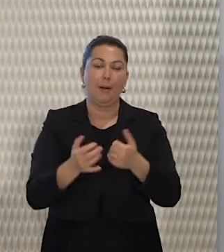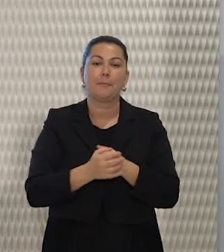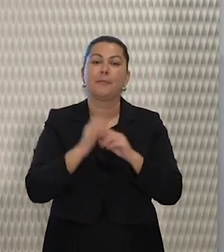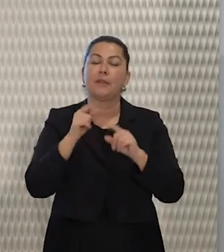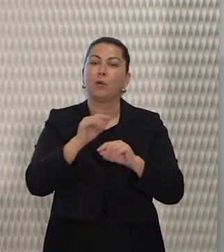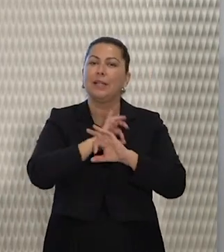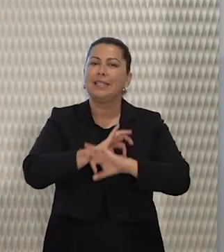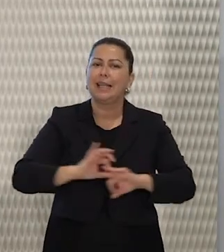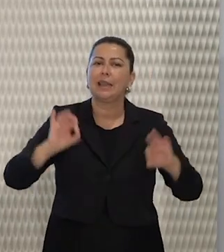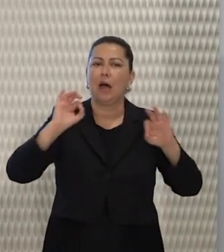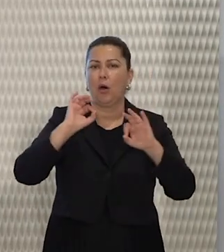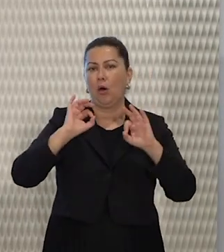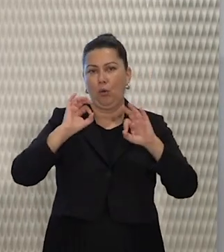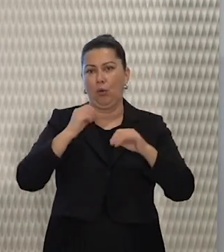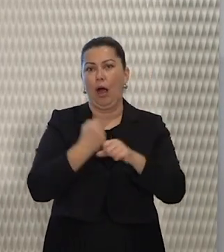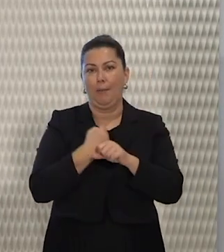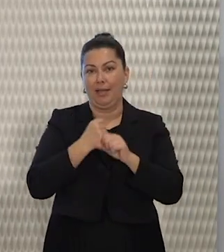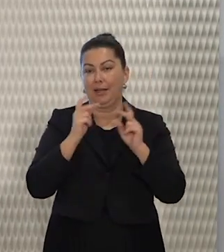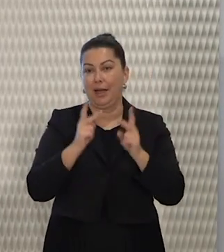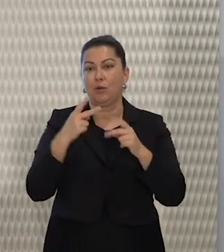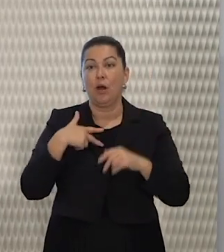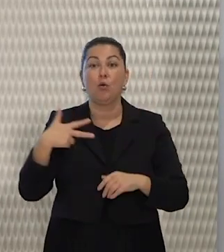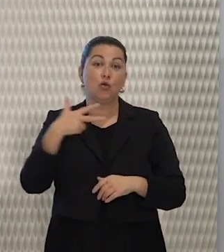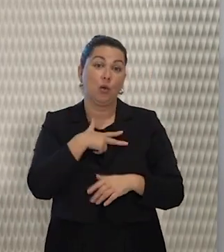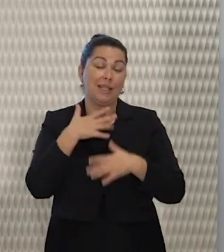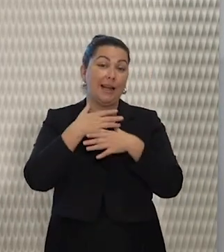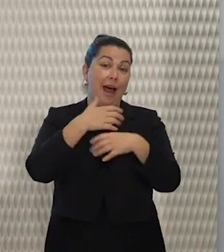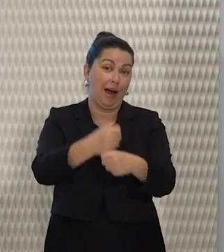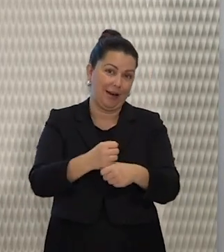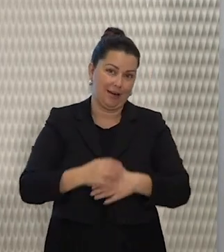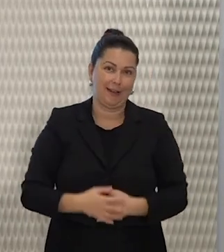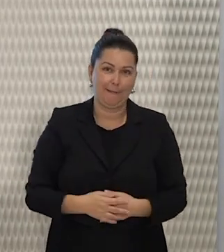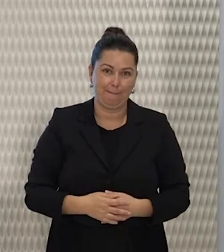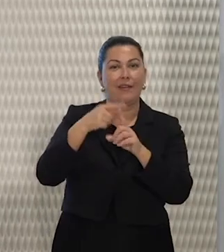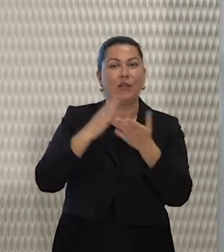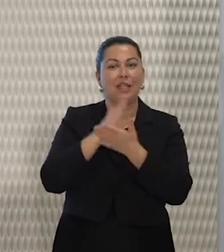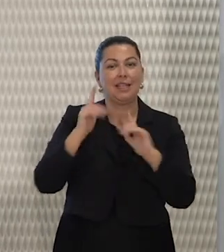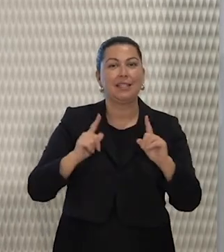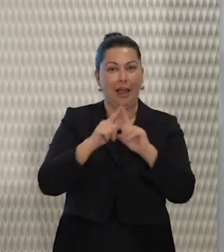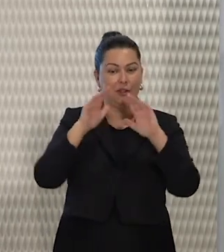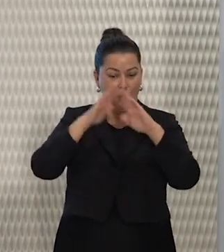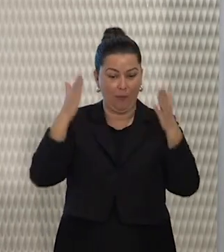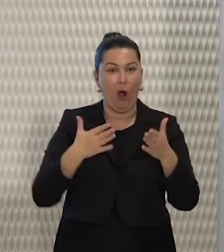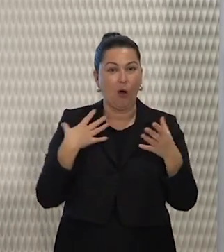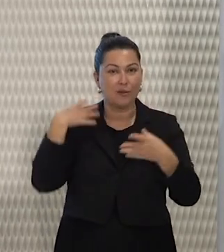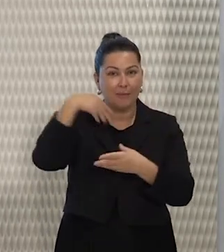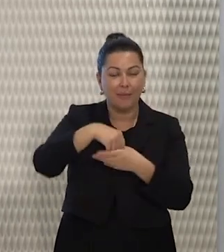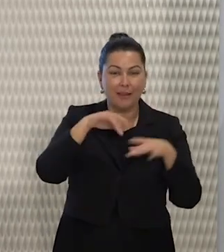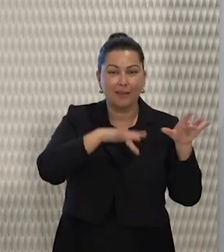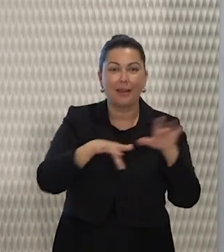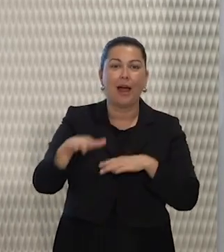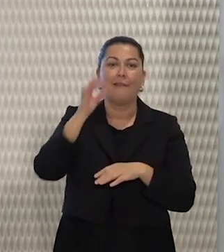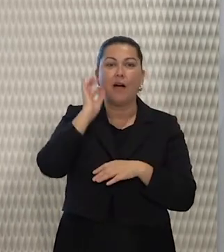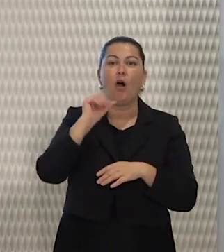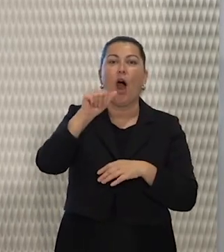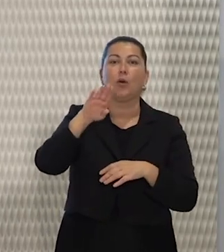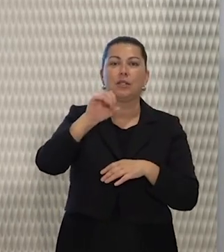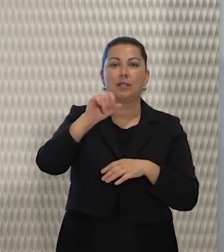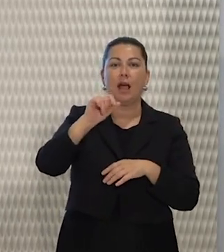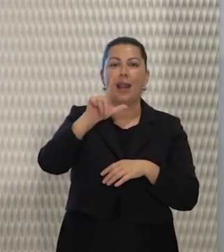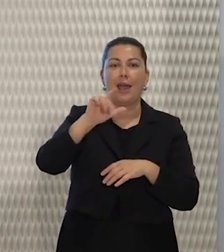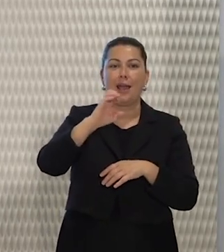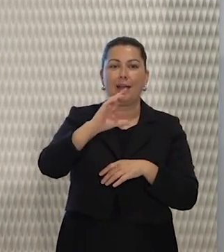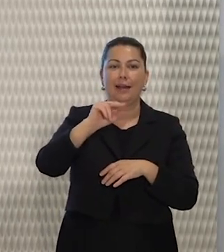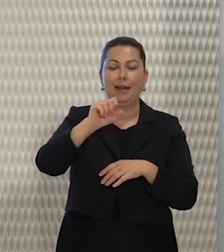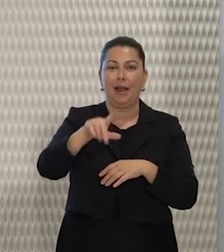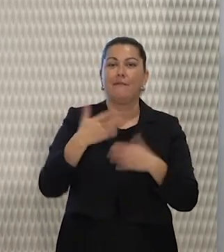Learning System durchgeführt werden kann und in diesem Fall sogar noch sozial nachhaltig durchgeführt werden kann. Das heißt, damit auszuhaben, Frau Außerlechner, was braucht